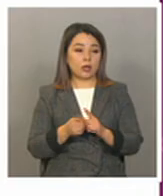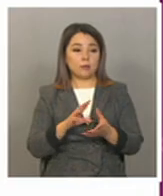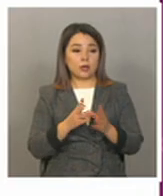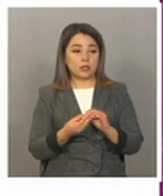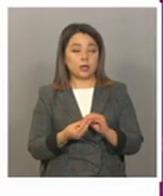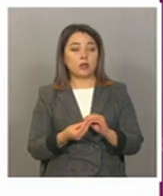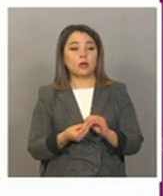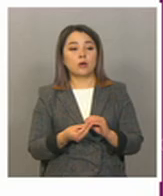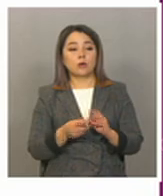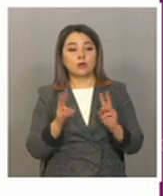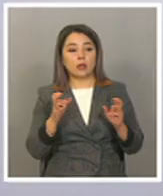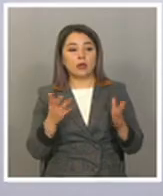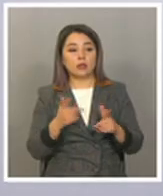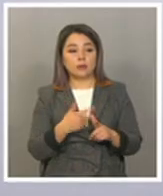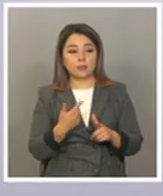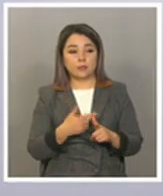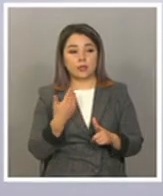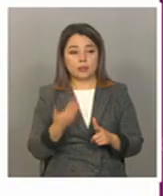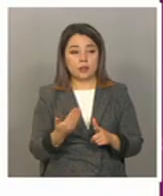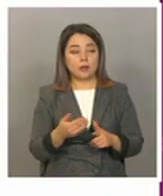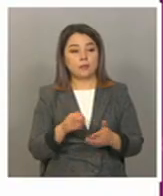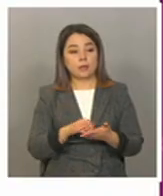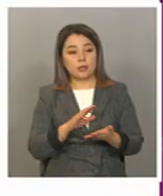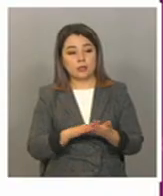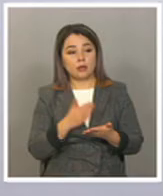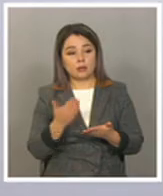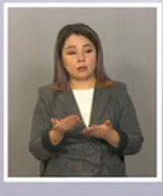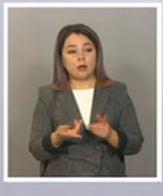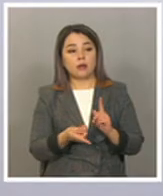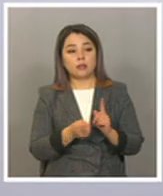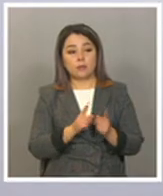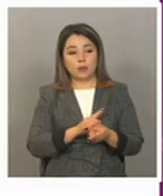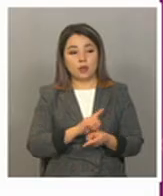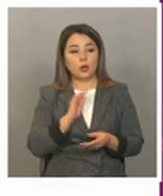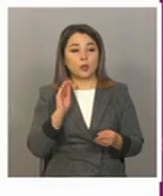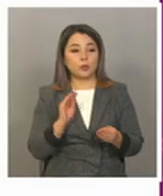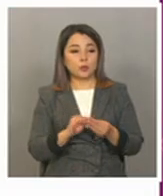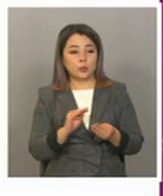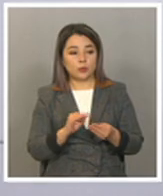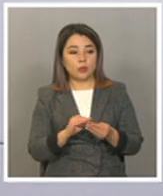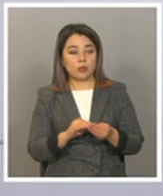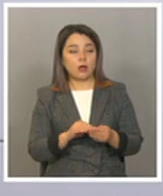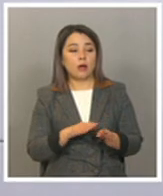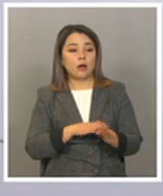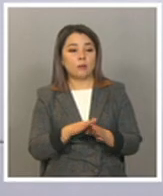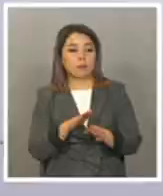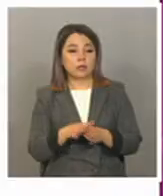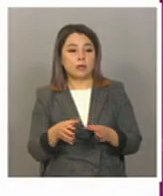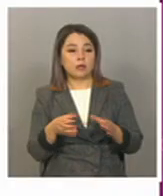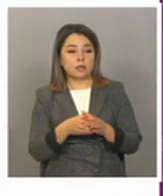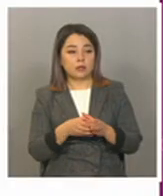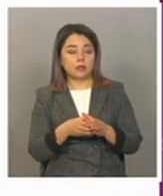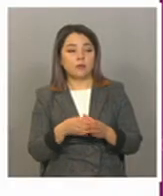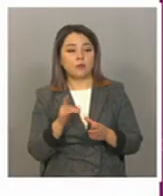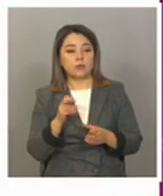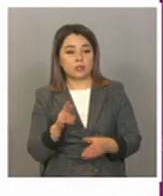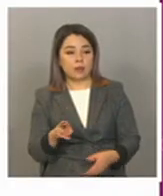аталады. Нұсқалары белгі, айнымалы, тұрақты, амалдар, функциялар.